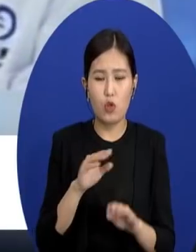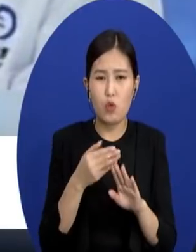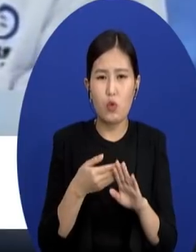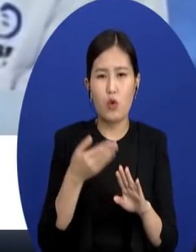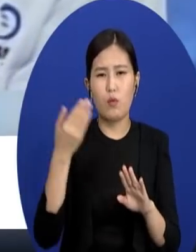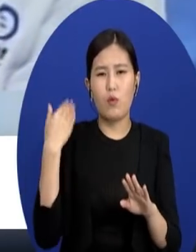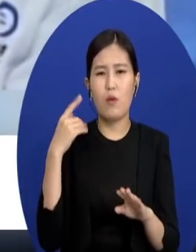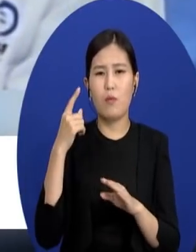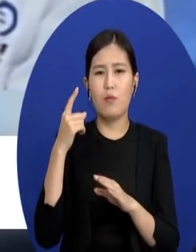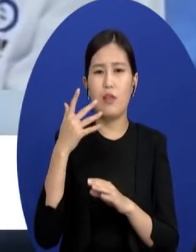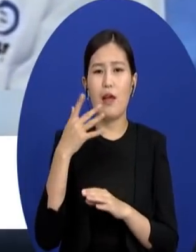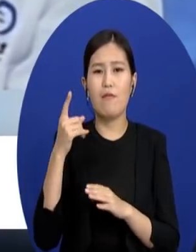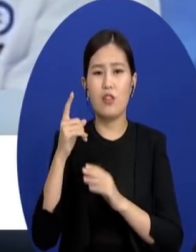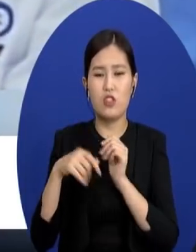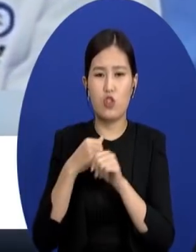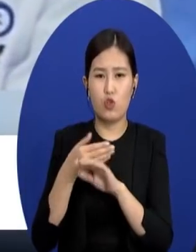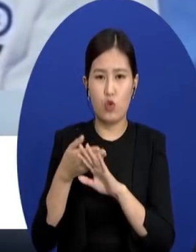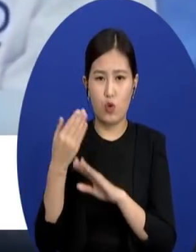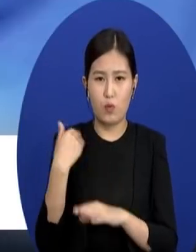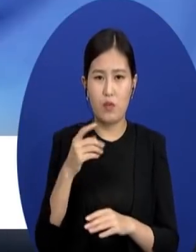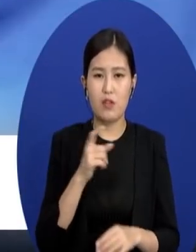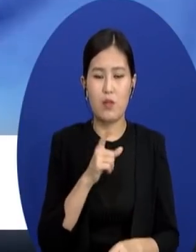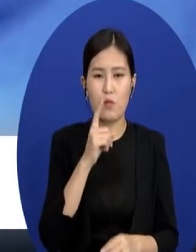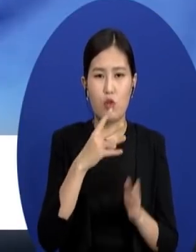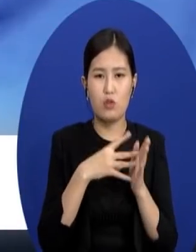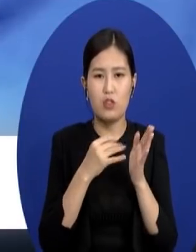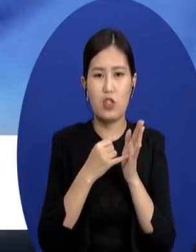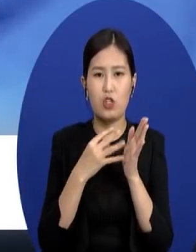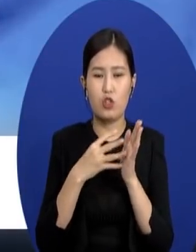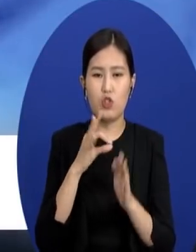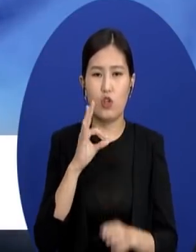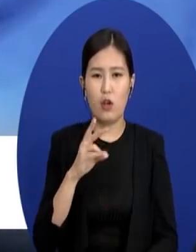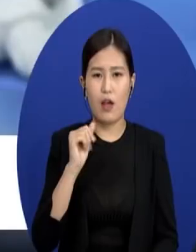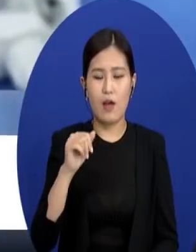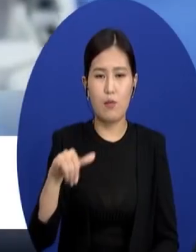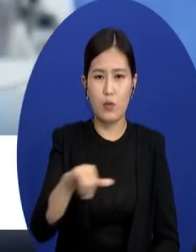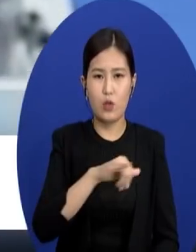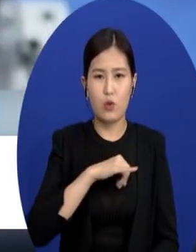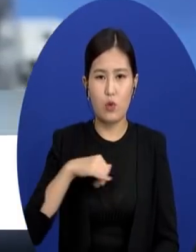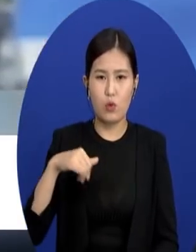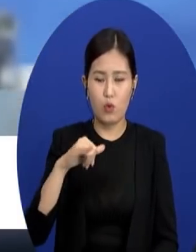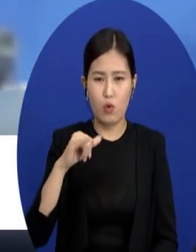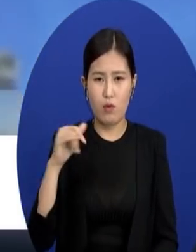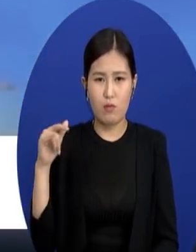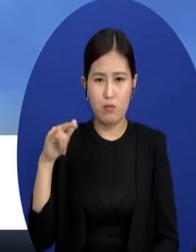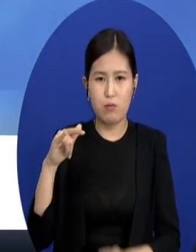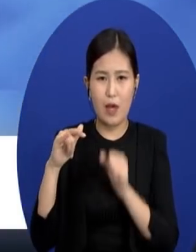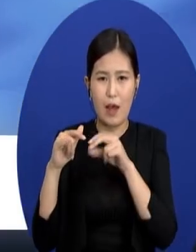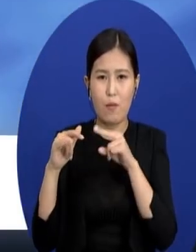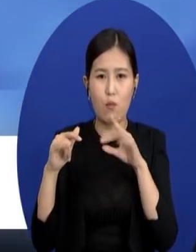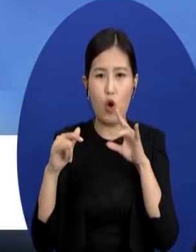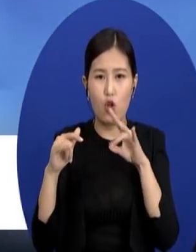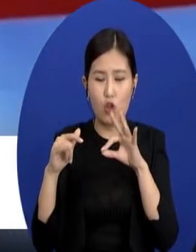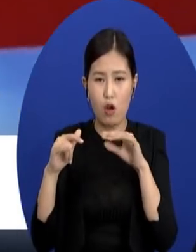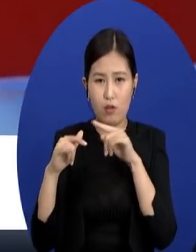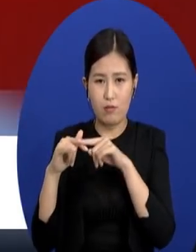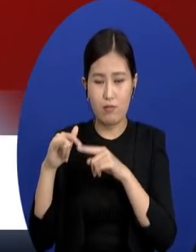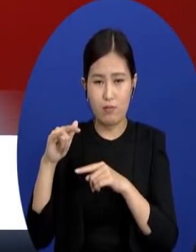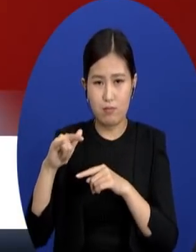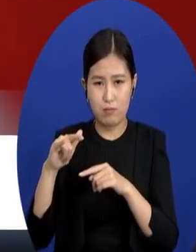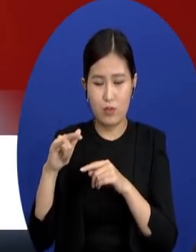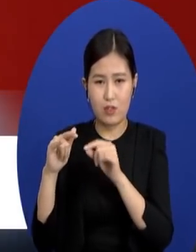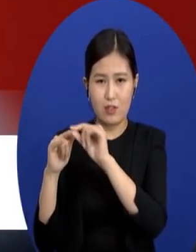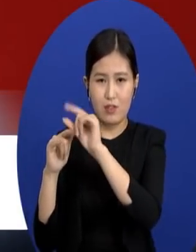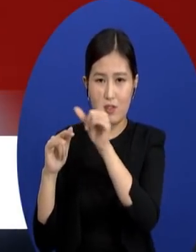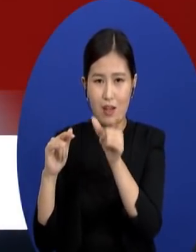буюу 1969 онд Америкийн нэгдсэн улсын Аполло 11 хөлгийн багийнхан саран дээр хөл тавихдаа төрийн далбаагаа